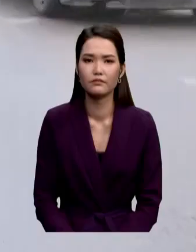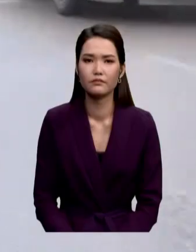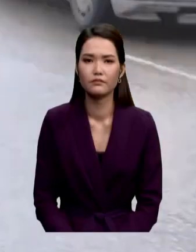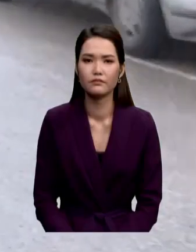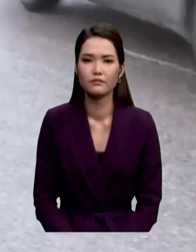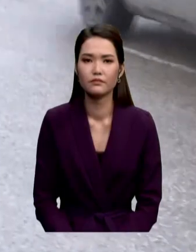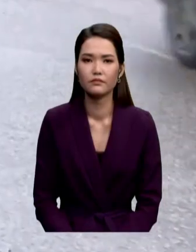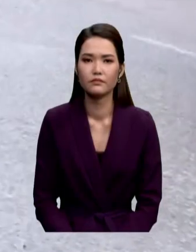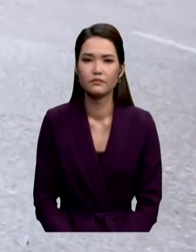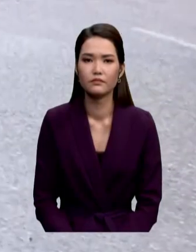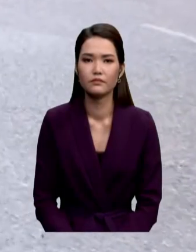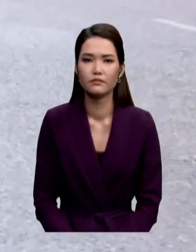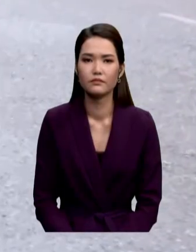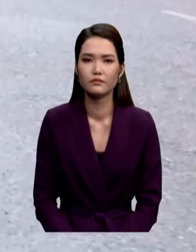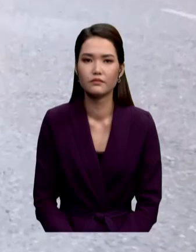әлеуметтік